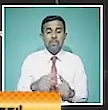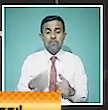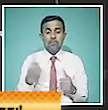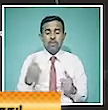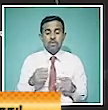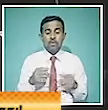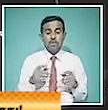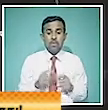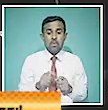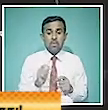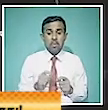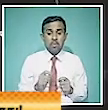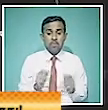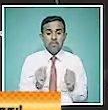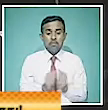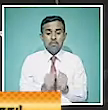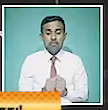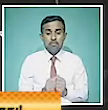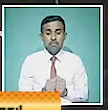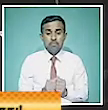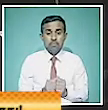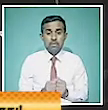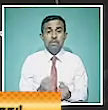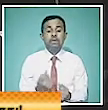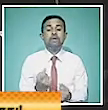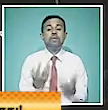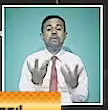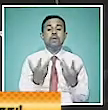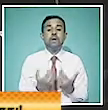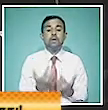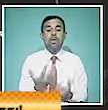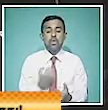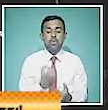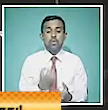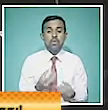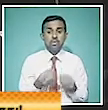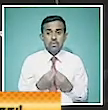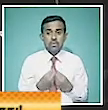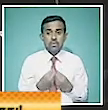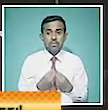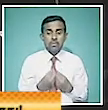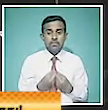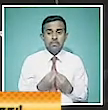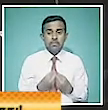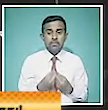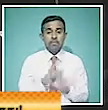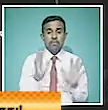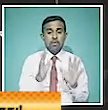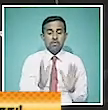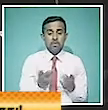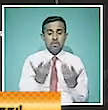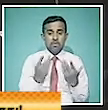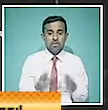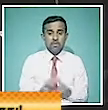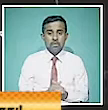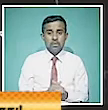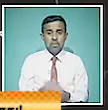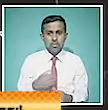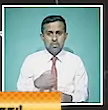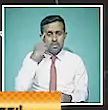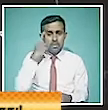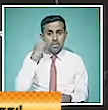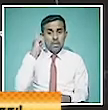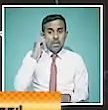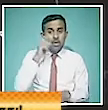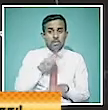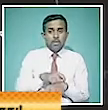அவர்கள் எத்தனை வேண்டும் என்பதை பெற்றுக்கொள்வதற்கான ஏற்பாடுகள் கெசட் நோட்டிபிகேஷன் உருவானது. நான் இருக்கின்றேன் அந்த மந்திரி சபையில், நீங்களும்